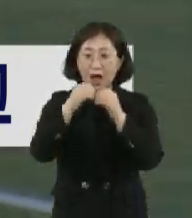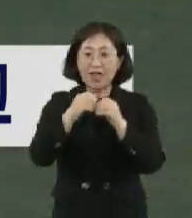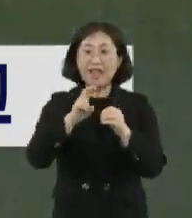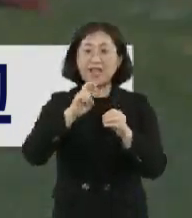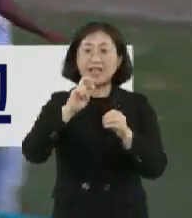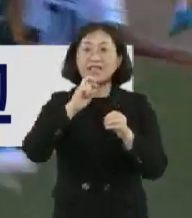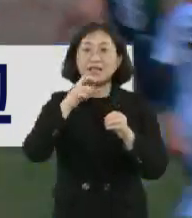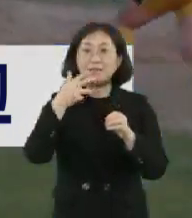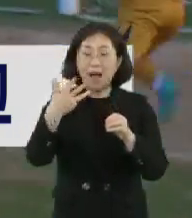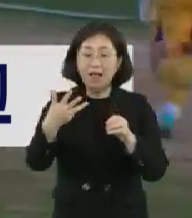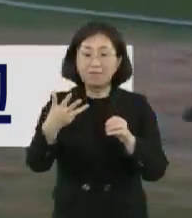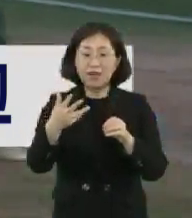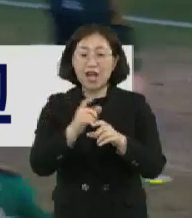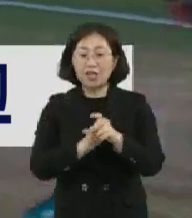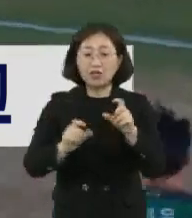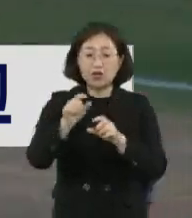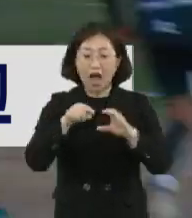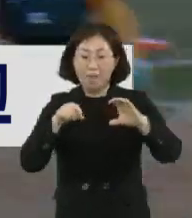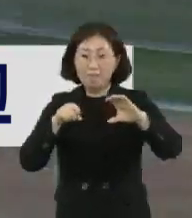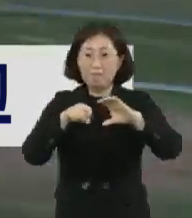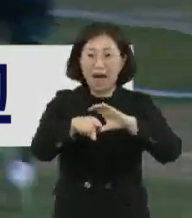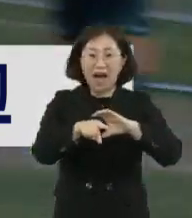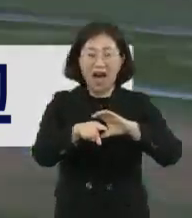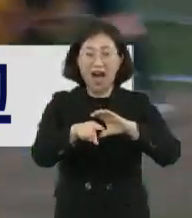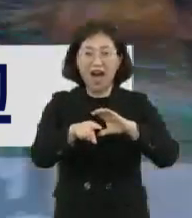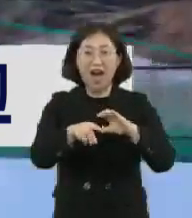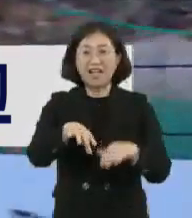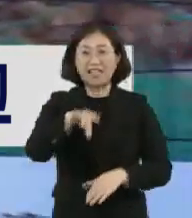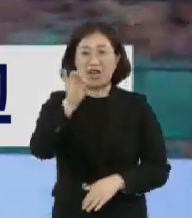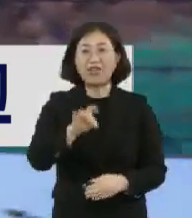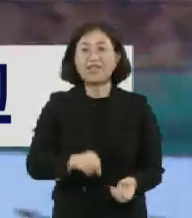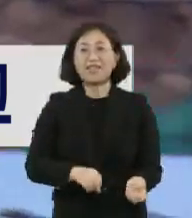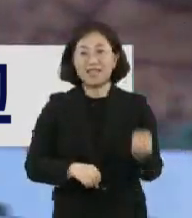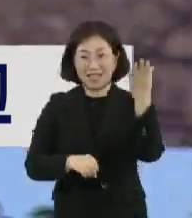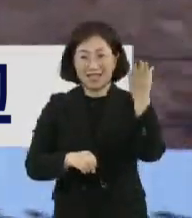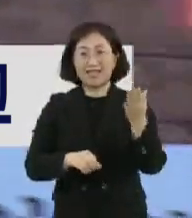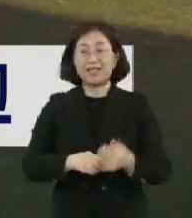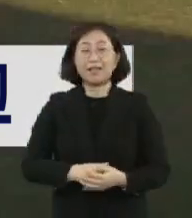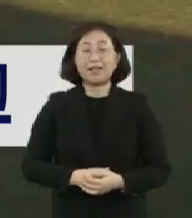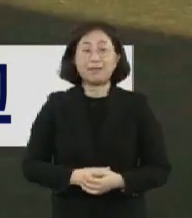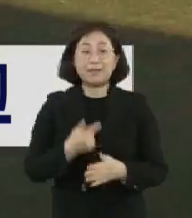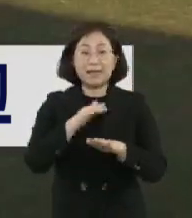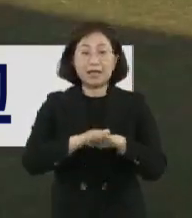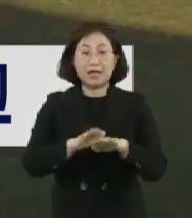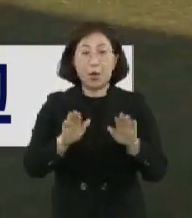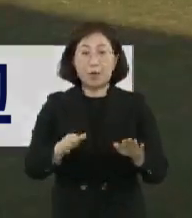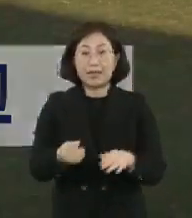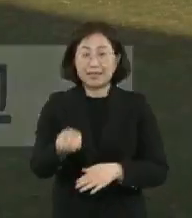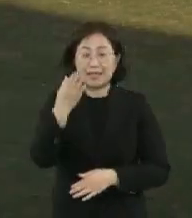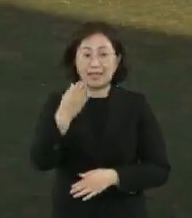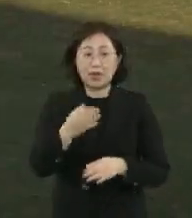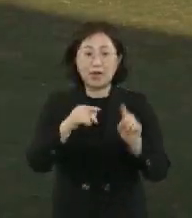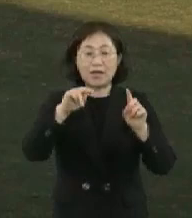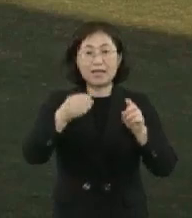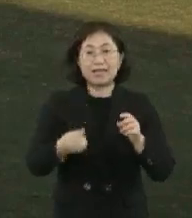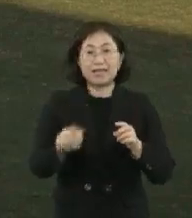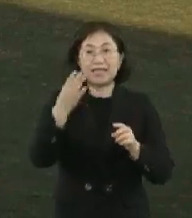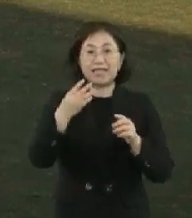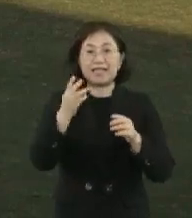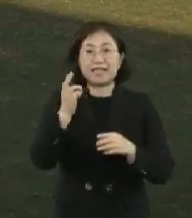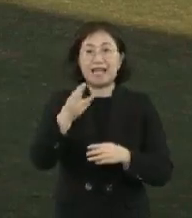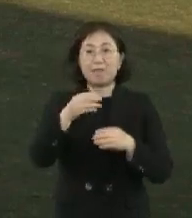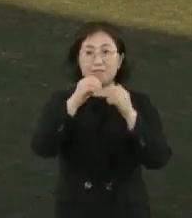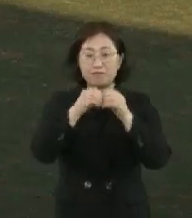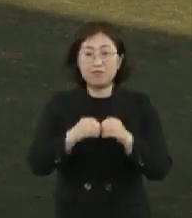28분에도 페널티킥 추가골을 기록하며 팀의 시즌 첫 승을 견인했습니다. 대전은 오늘 승리로 1승 3무 1패를